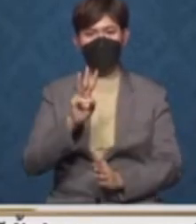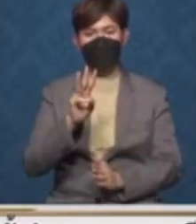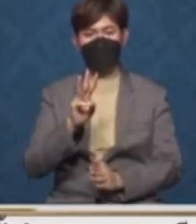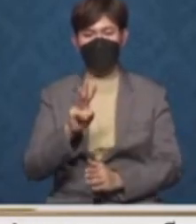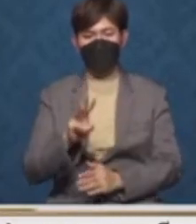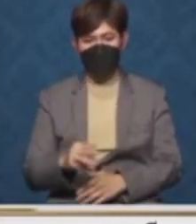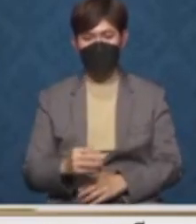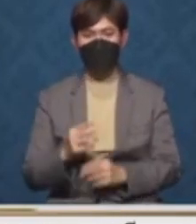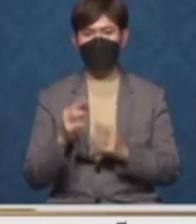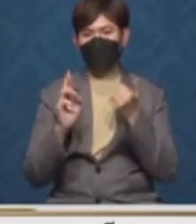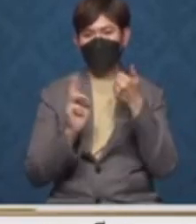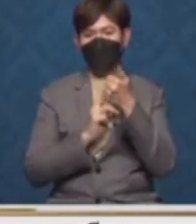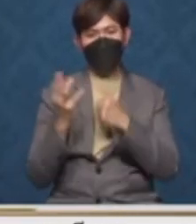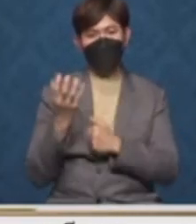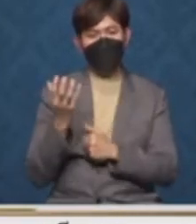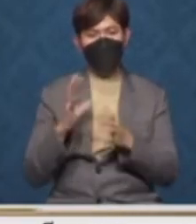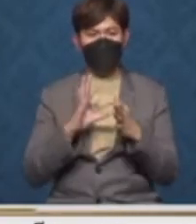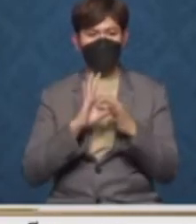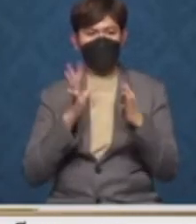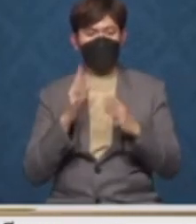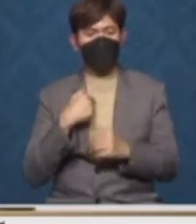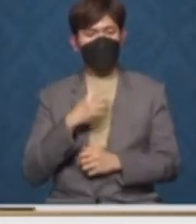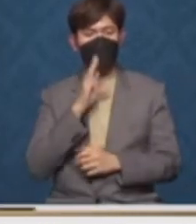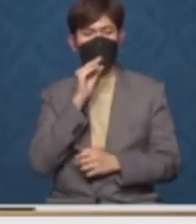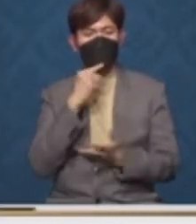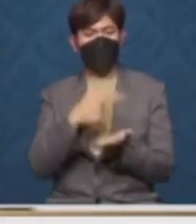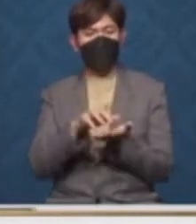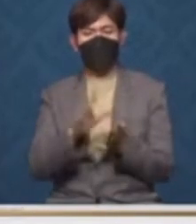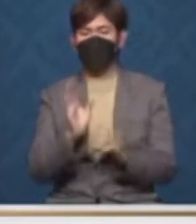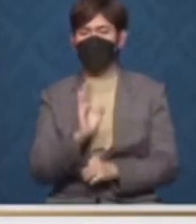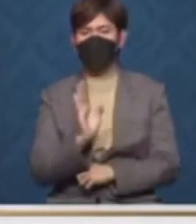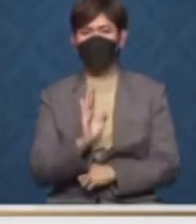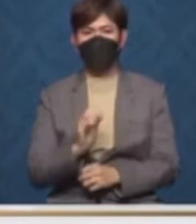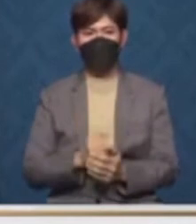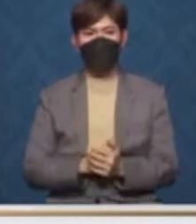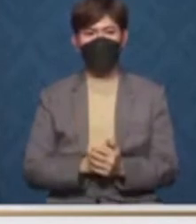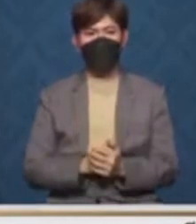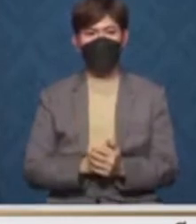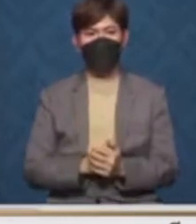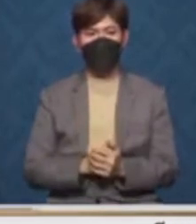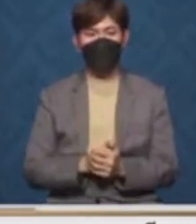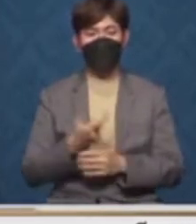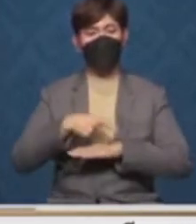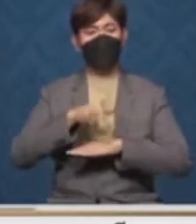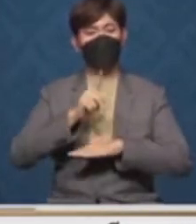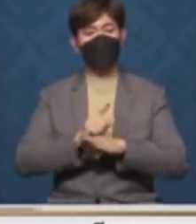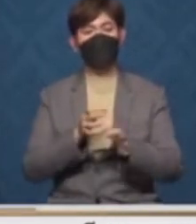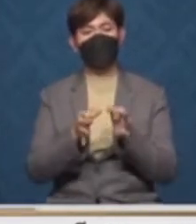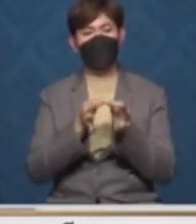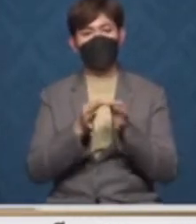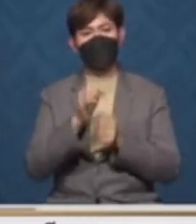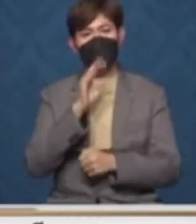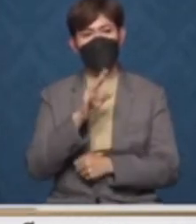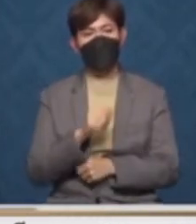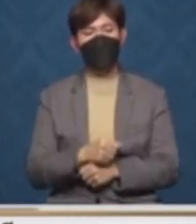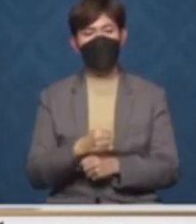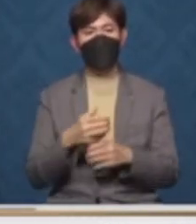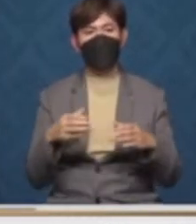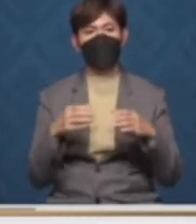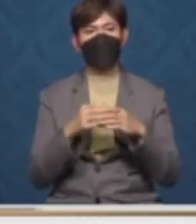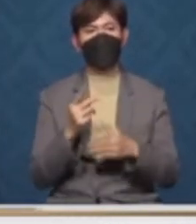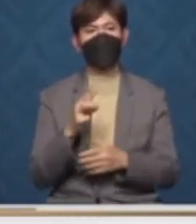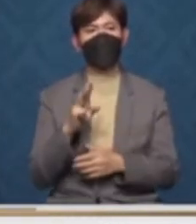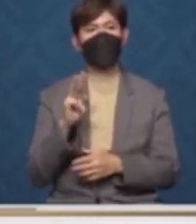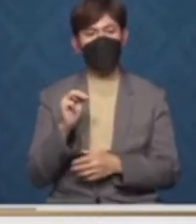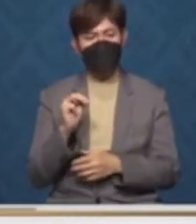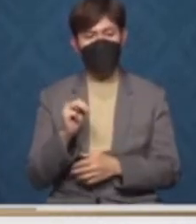ปรายไม่น่าจะกล่าวถึงครับขอบคุณครับ ครับเขาโยงเรื่องแล้วเพราะบังเอิญท่านเป็นอยู่ในกรม.ครับไม่ใช่บุคคลภายน